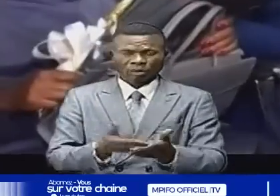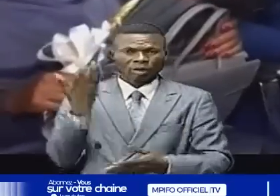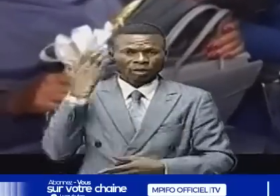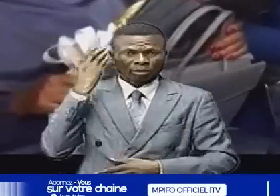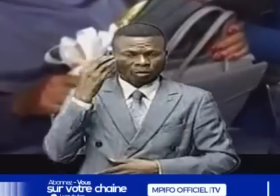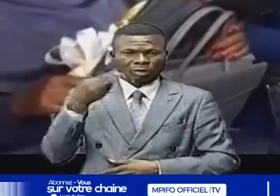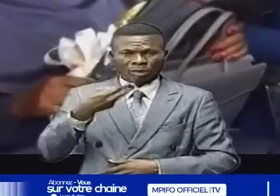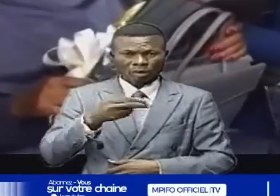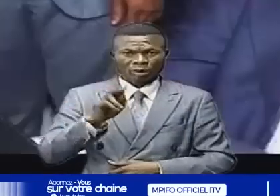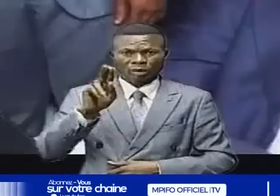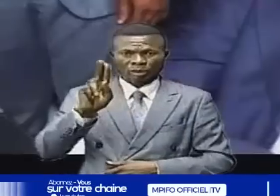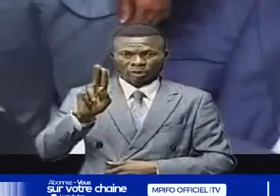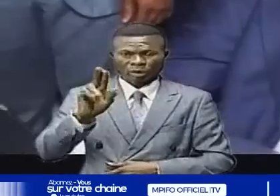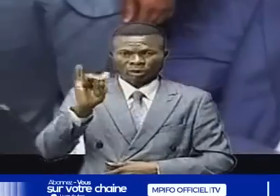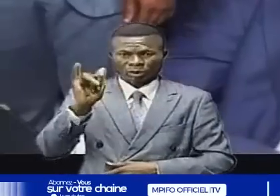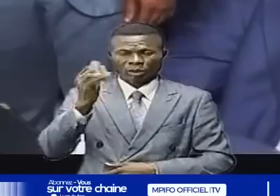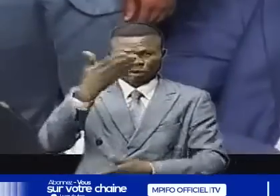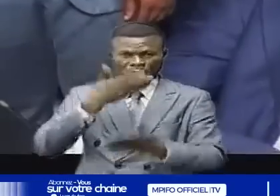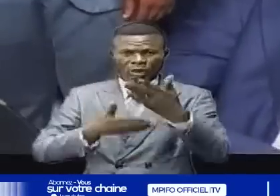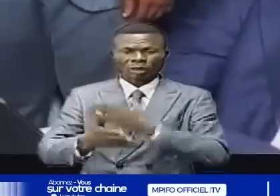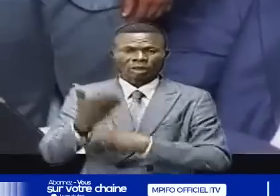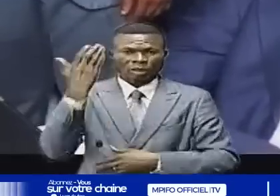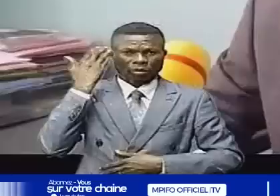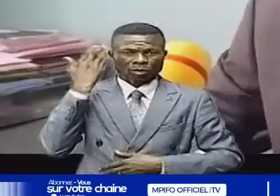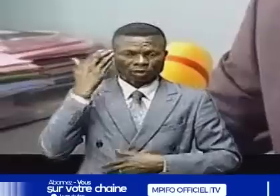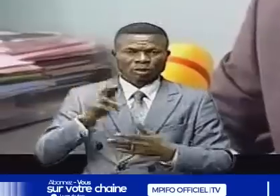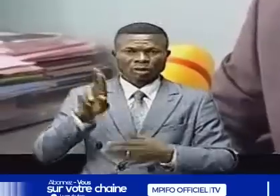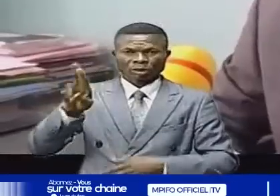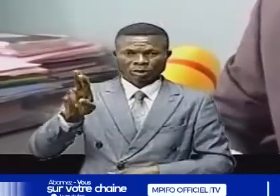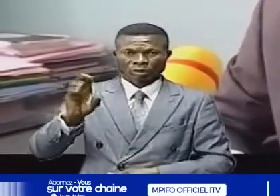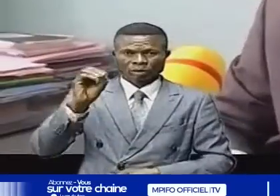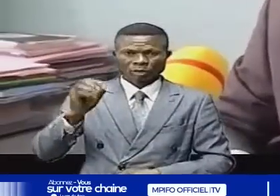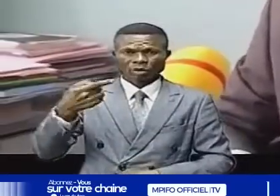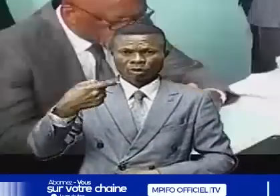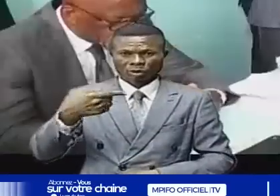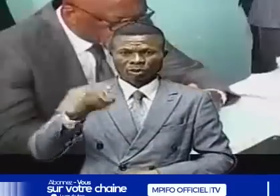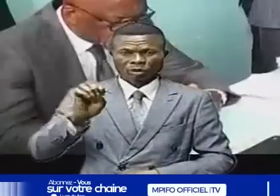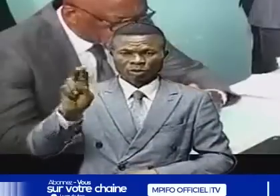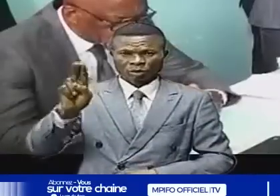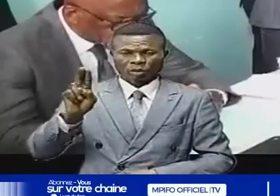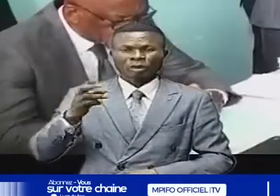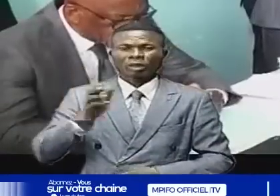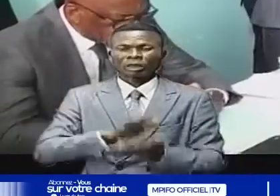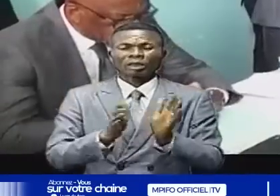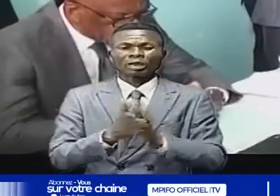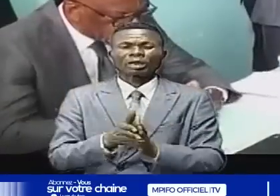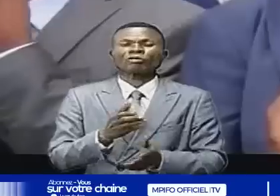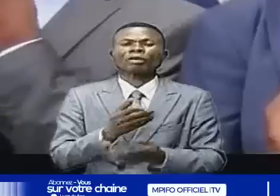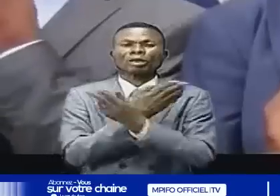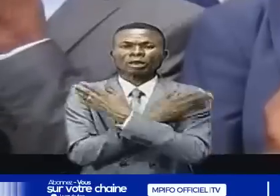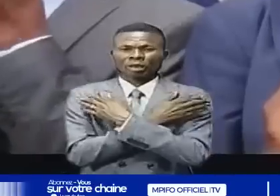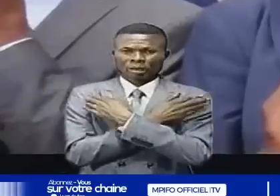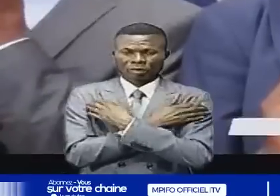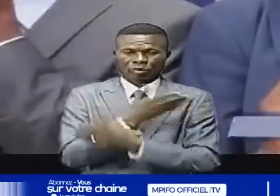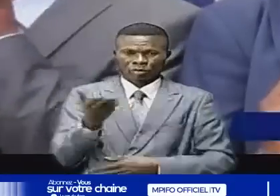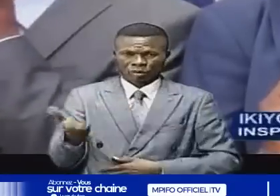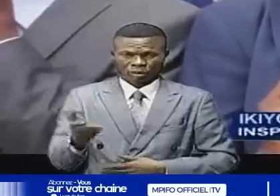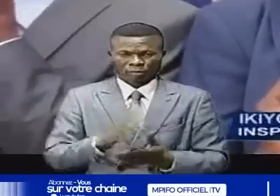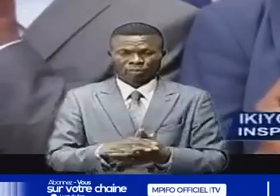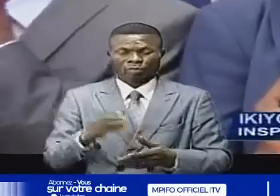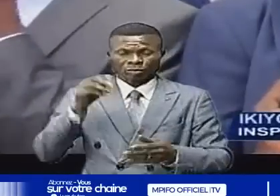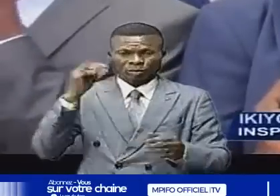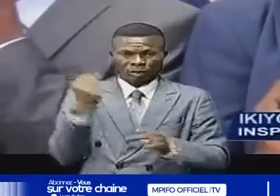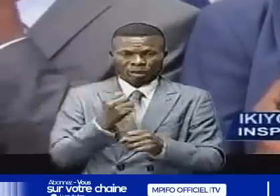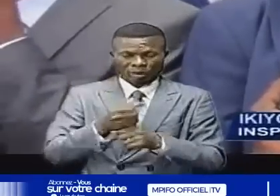Jean-Pierre remplace à ce poste Munganga Bombolo Roger, appelé à la retraite. Notre mission essentielle, c'est